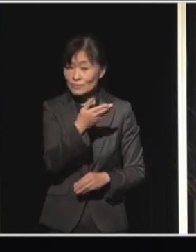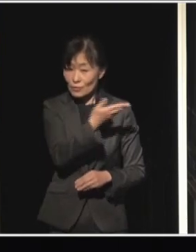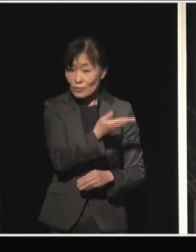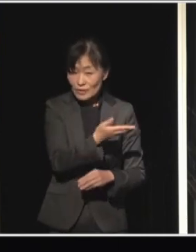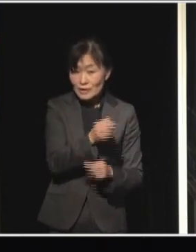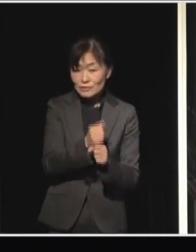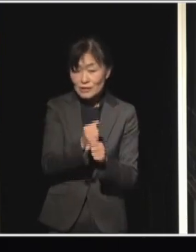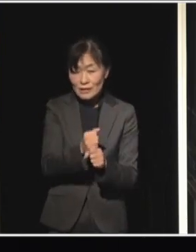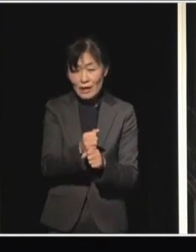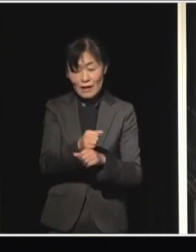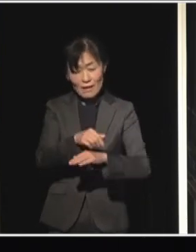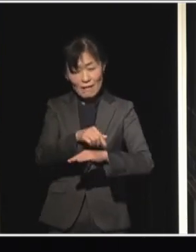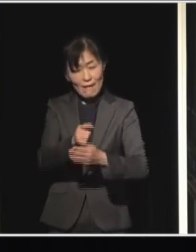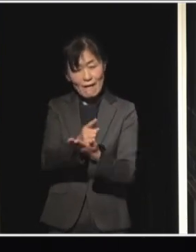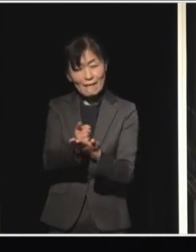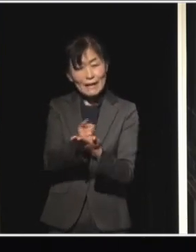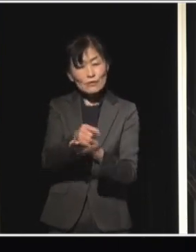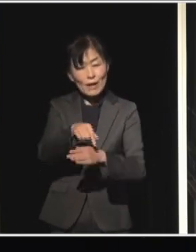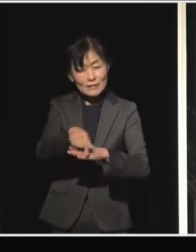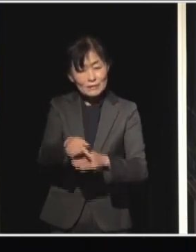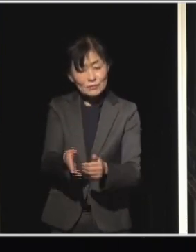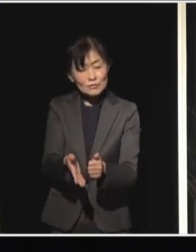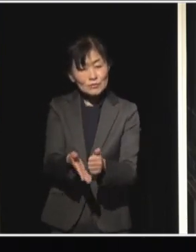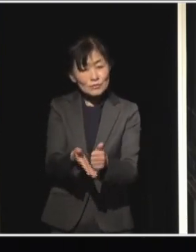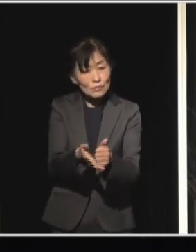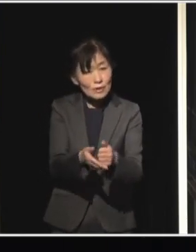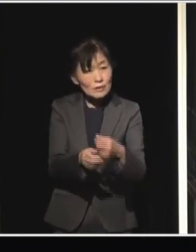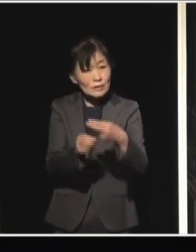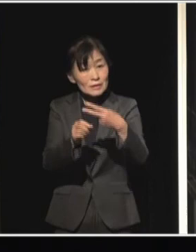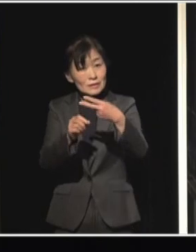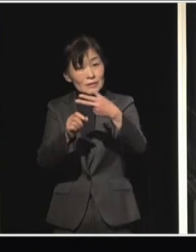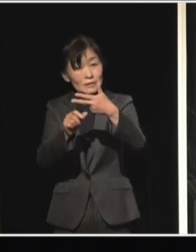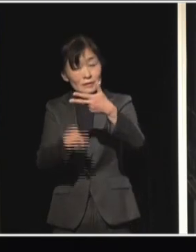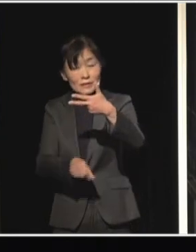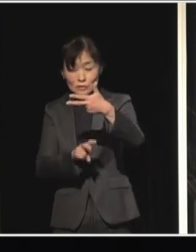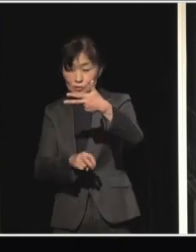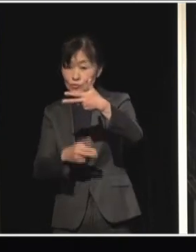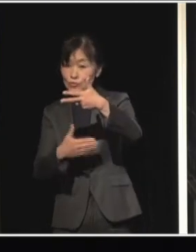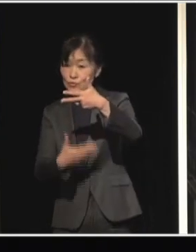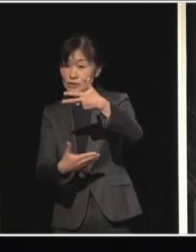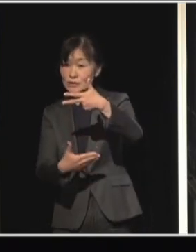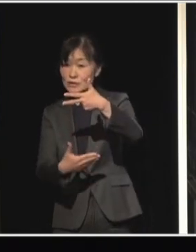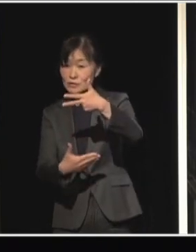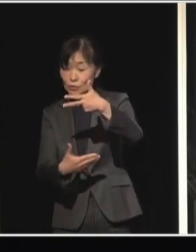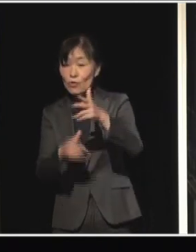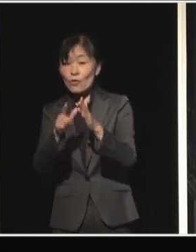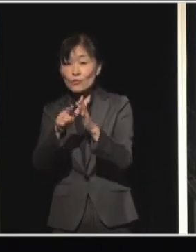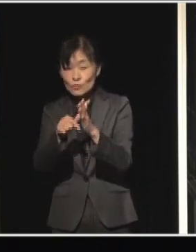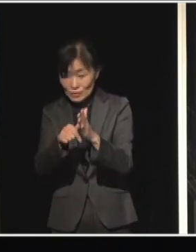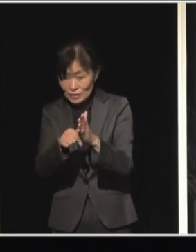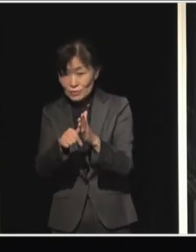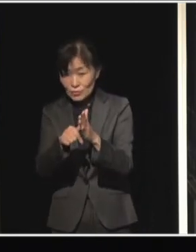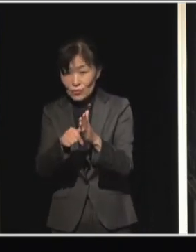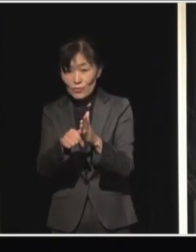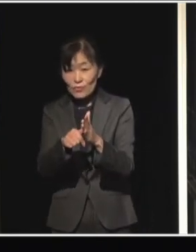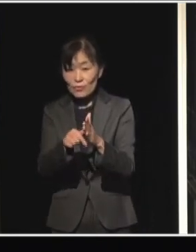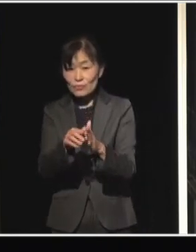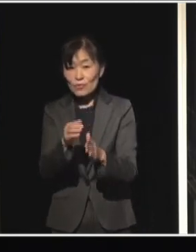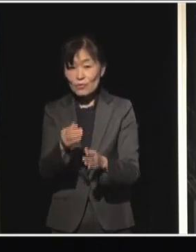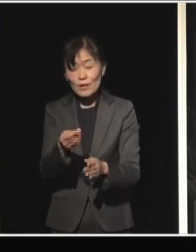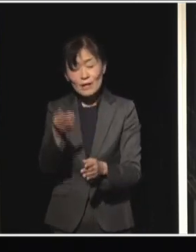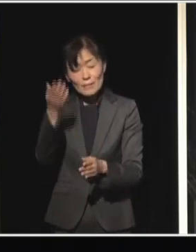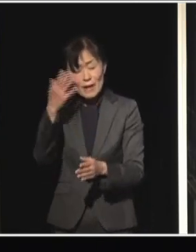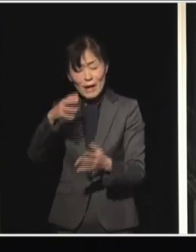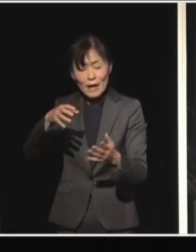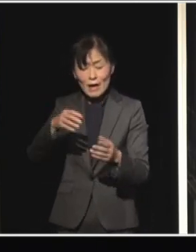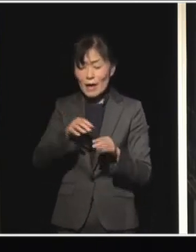完成車についての水晶はですね7月29人し現在のもうなのでこれはかなり混乱が満永している